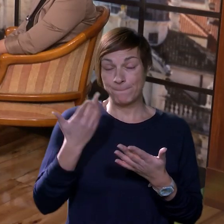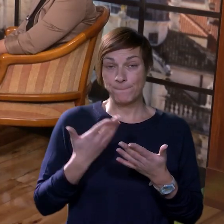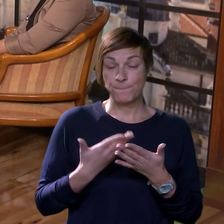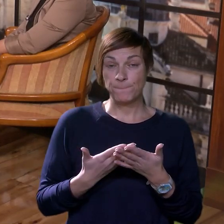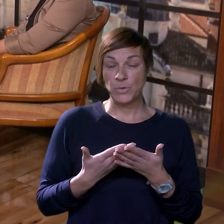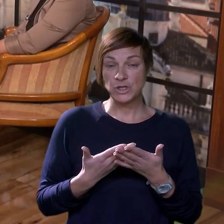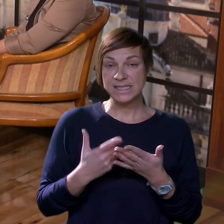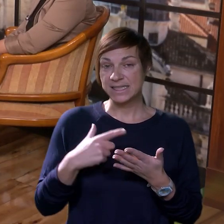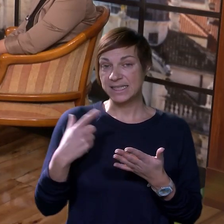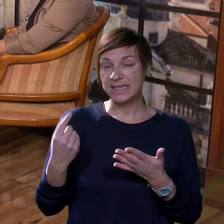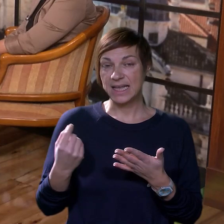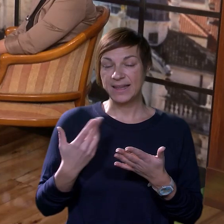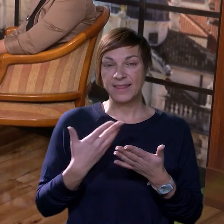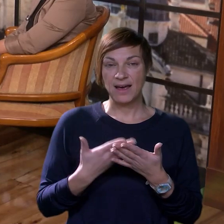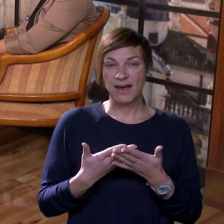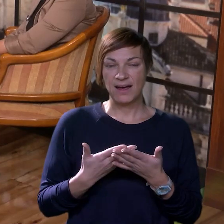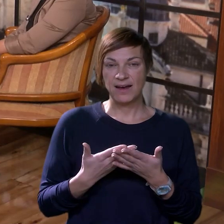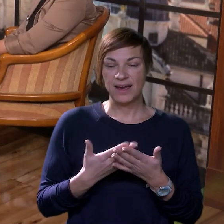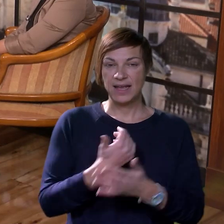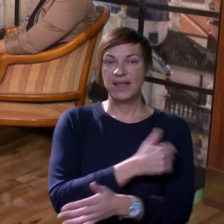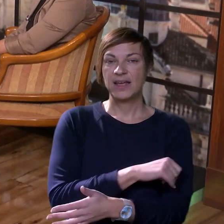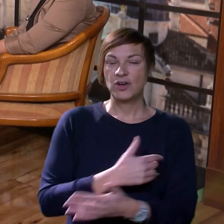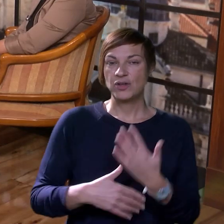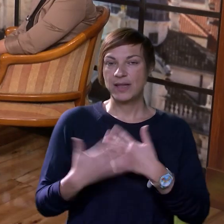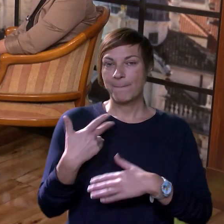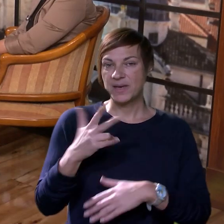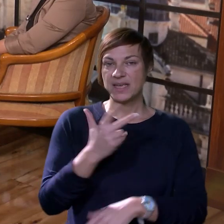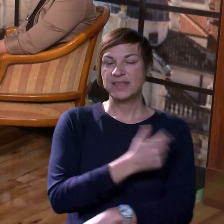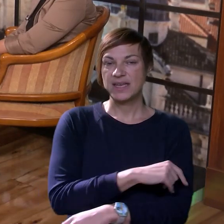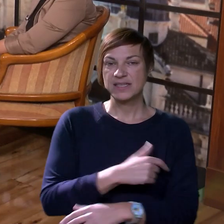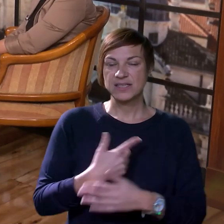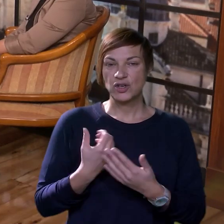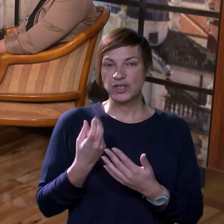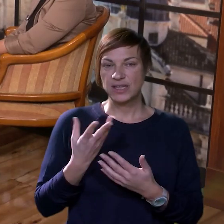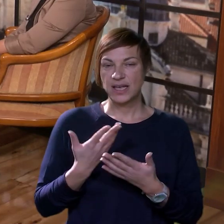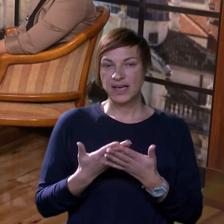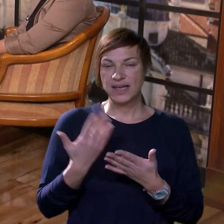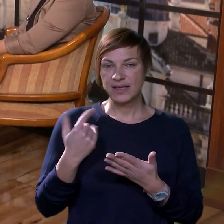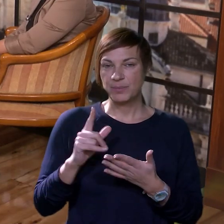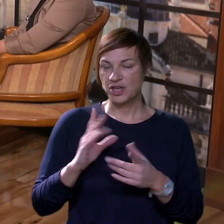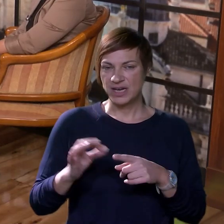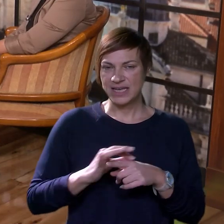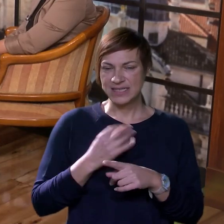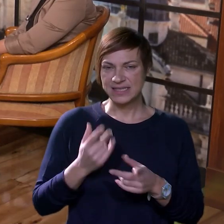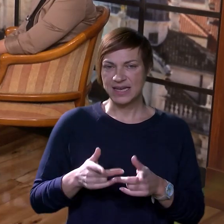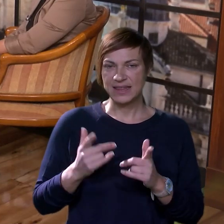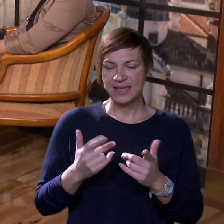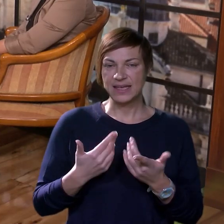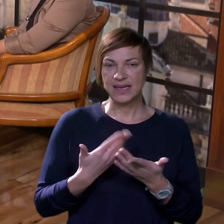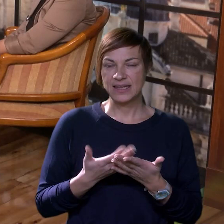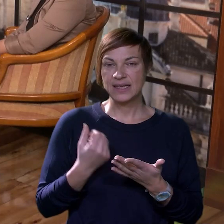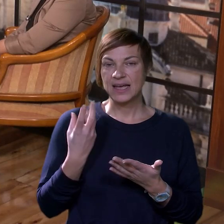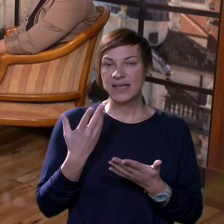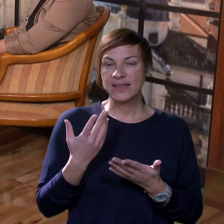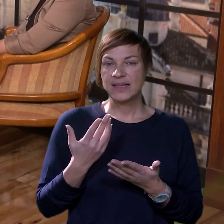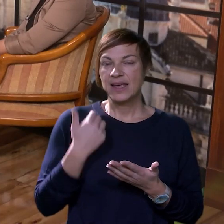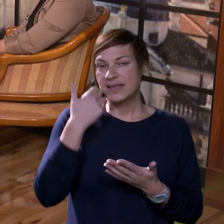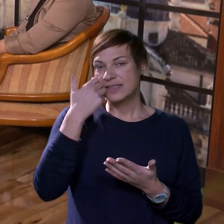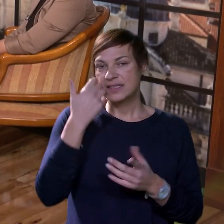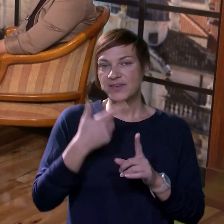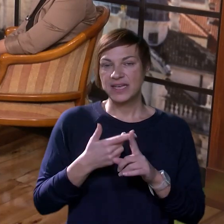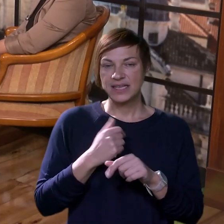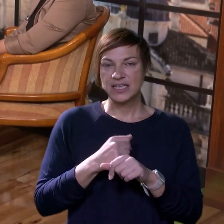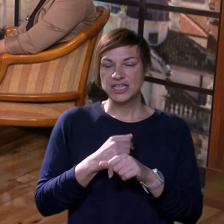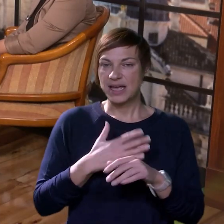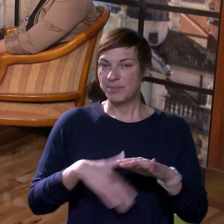podsjetiti na dane prije 30 godina kad je bio taj nesretni rat i kad je Crveni križ